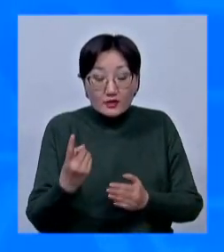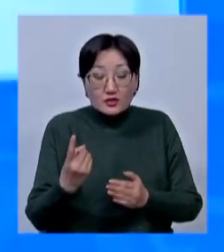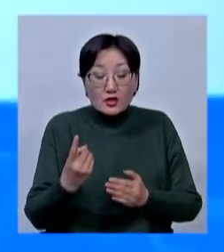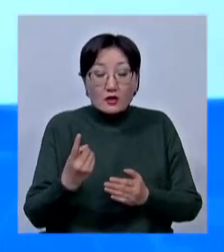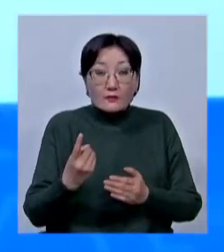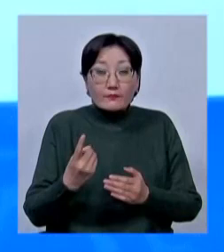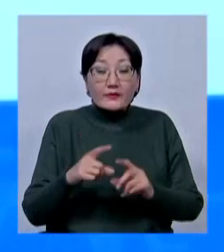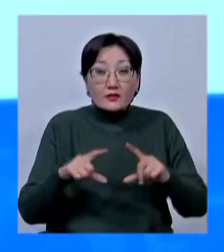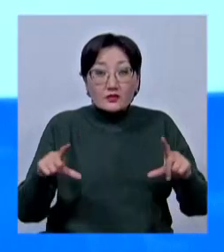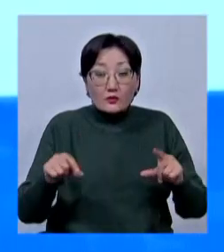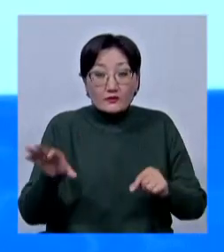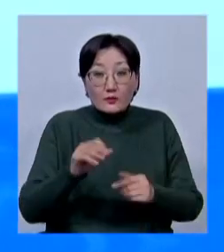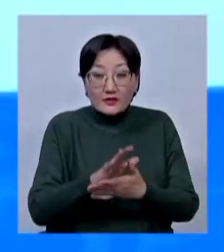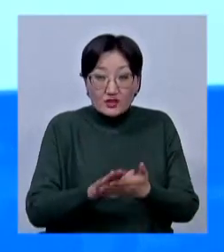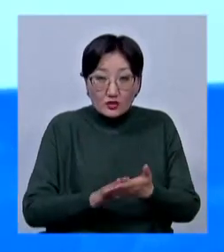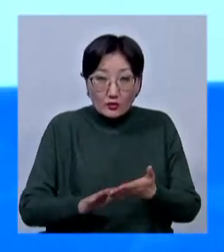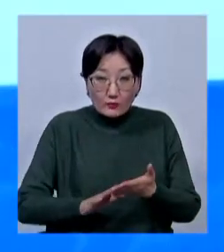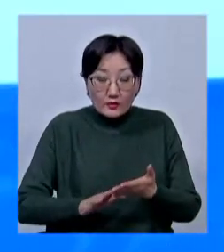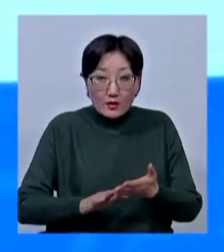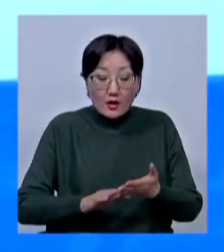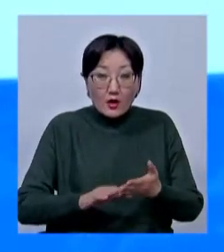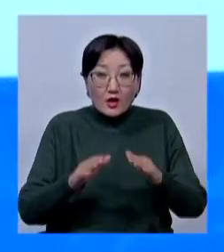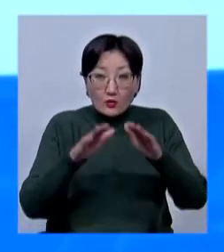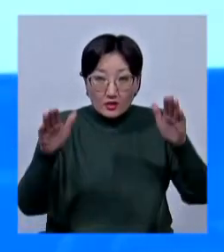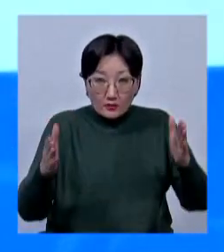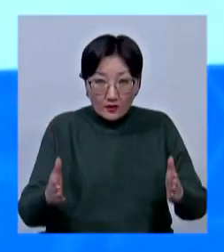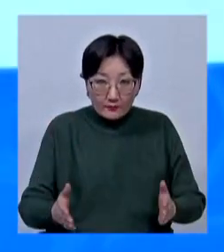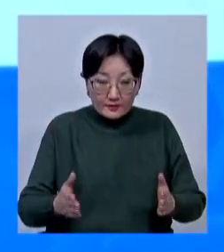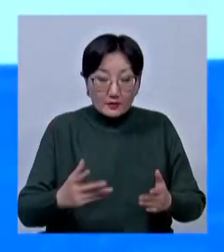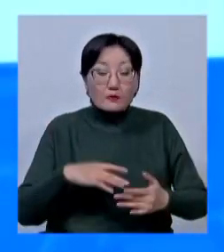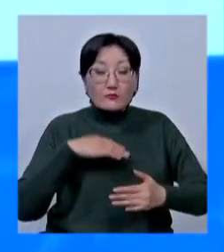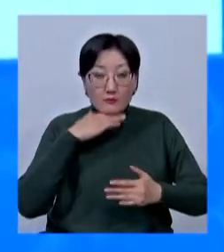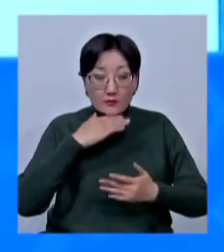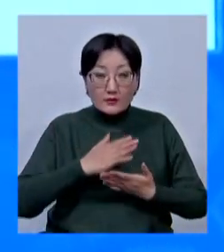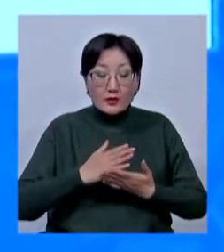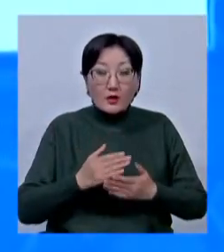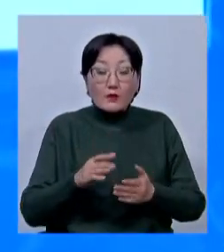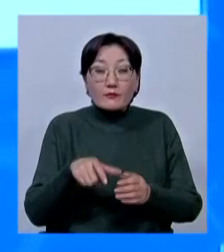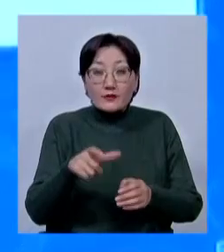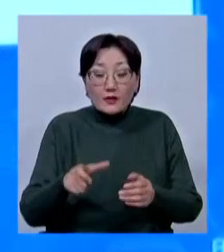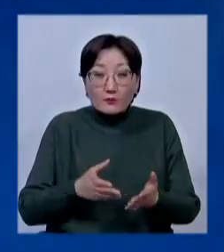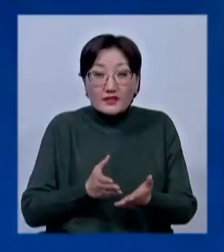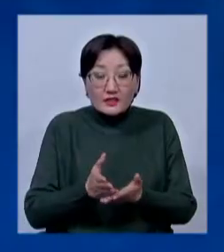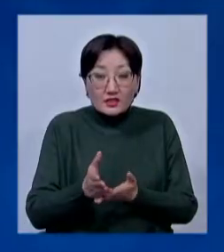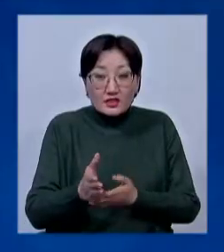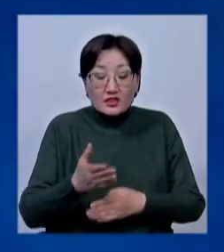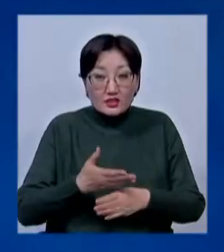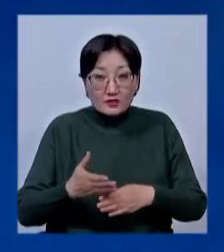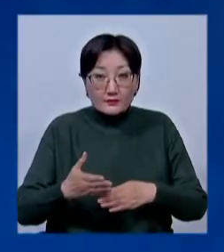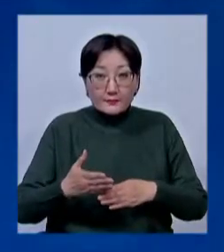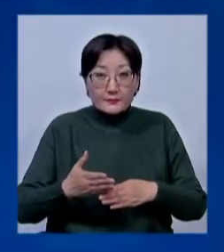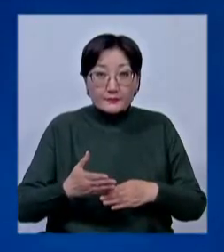жаңағы ол мектепте барлық дезинфекциялау құралдар қоры жеткілікті. Ол бала мектепке кіргеннен кейін жаңағы